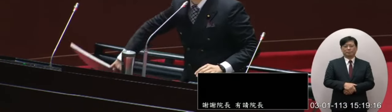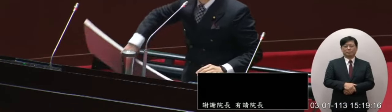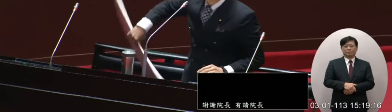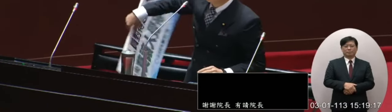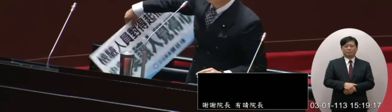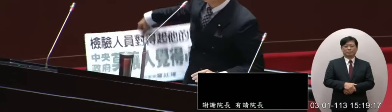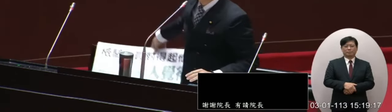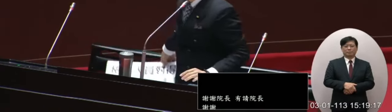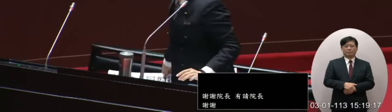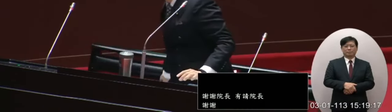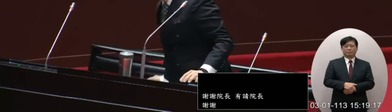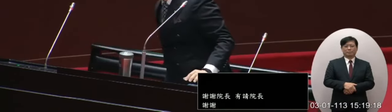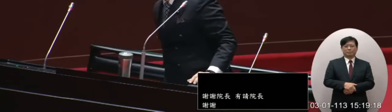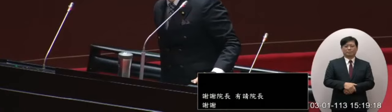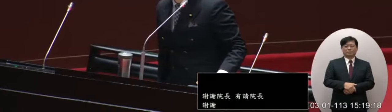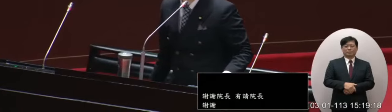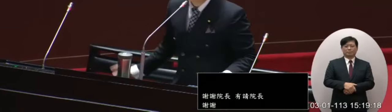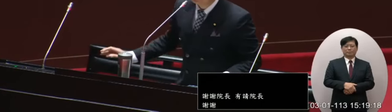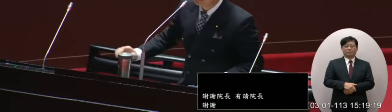当选立委。